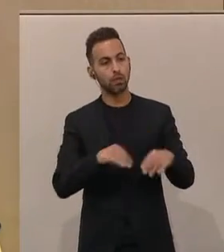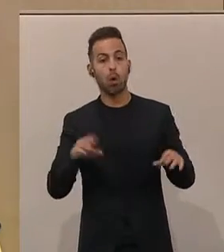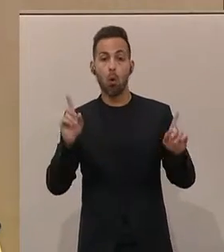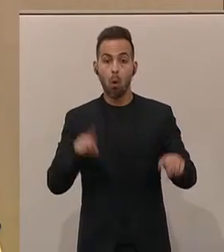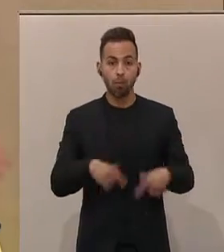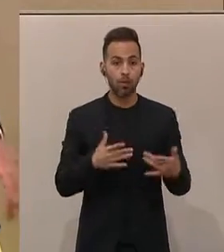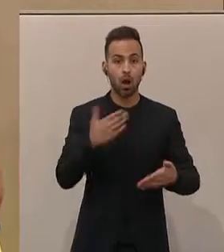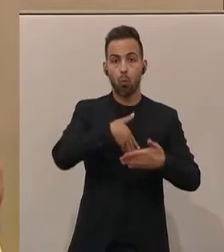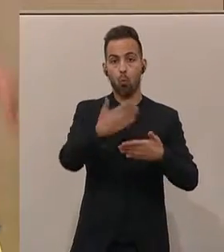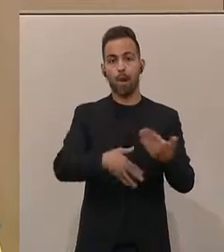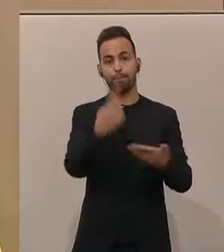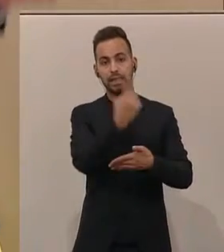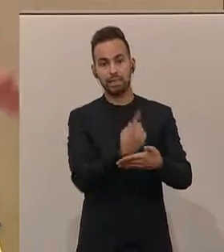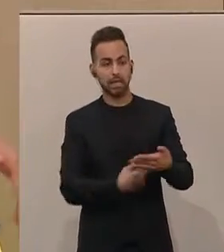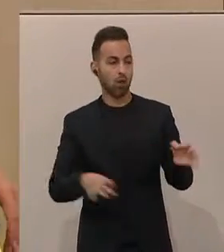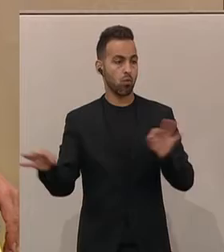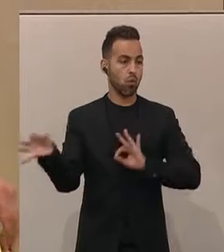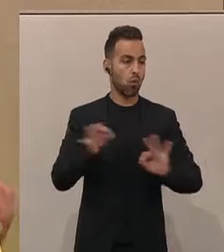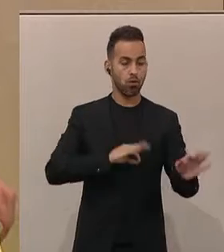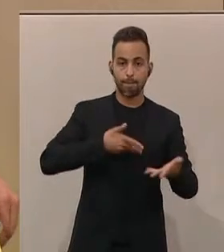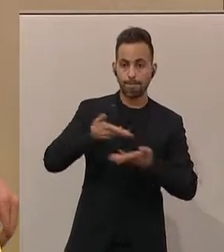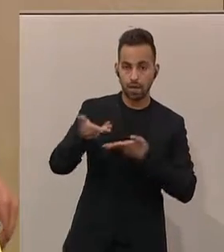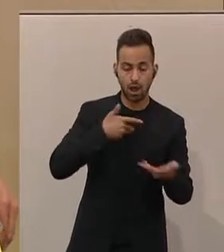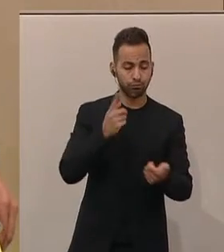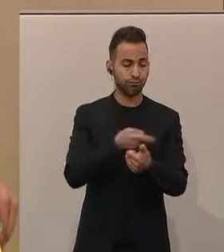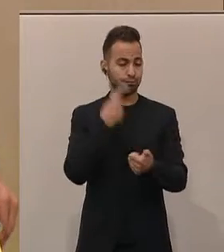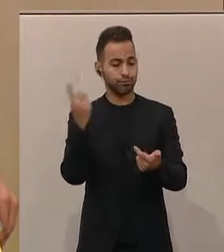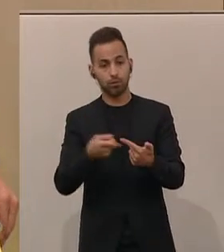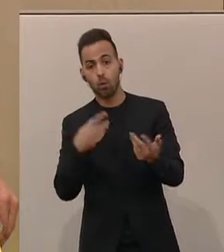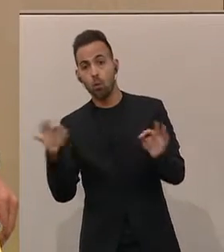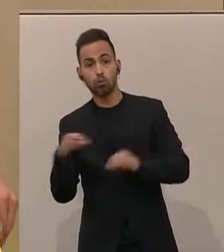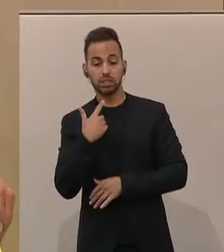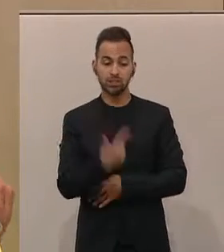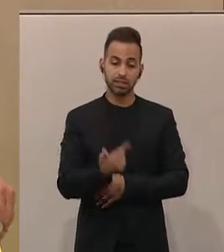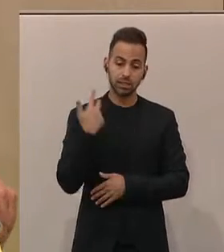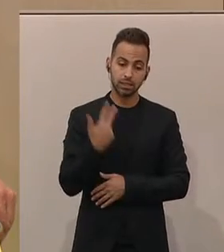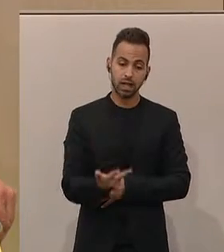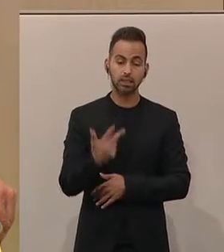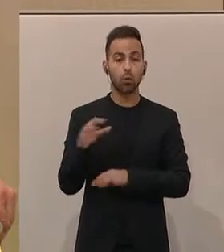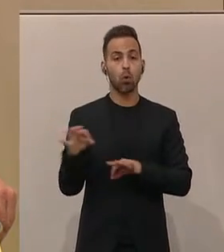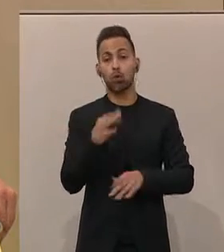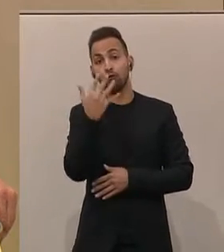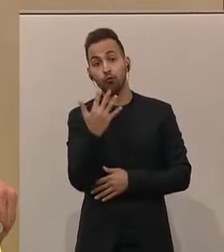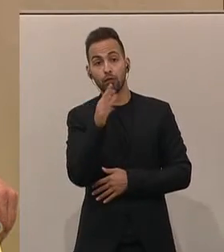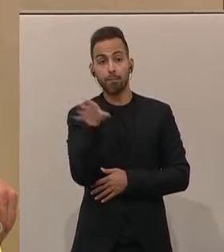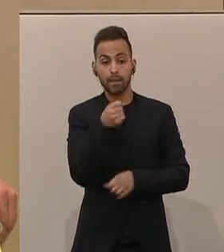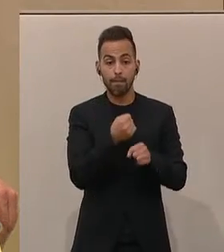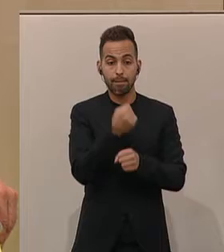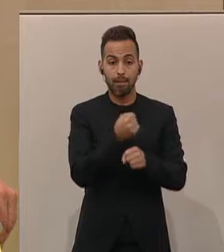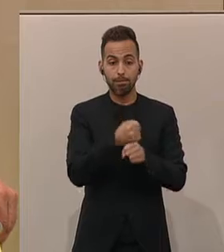die Webdesigner sind oder Berater oder sonst irgendwie, ob das 20, 30 oder 5 Mitarbeiterinnen und Mitarbeiter